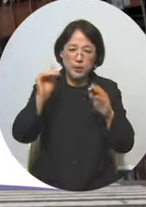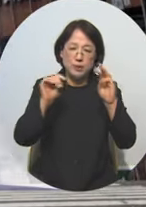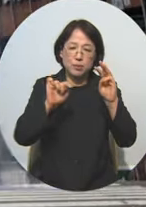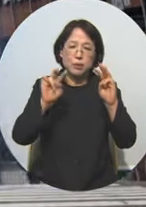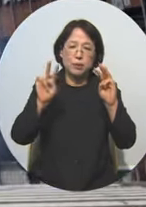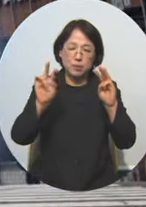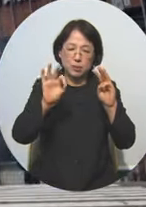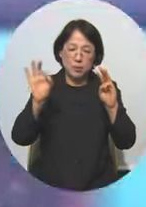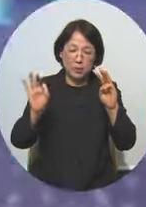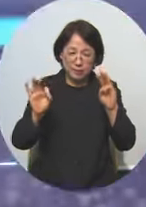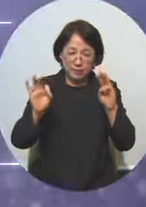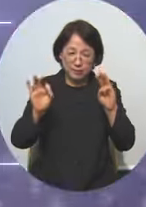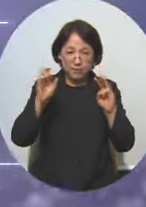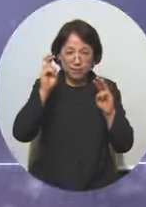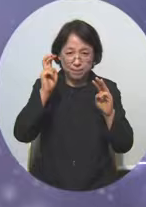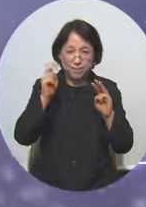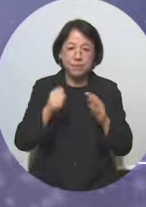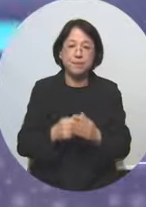전망했습니다.